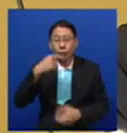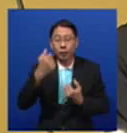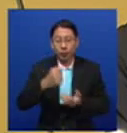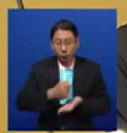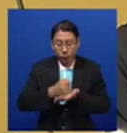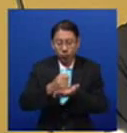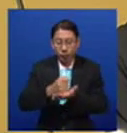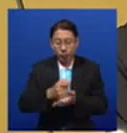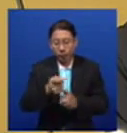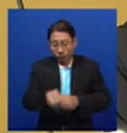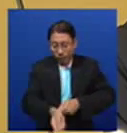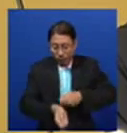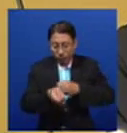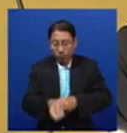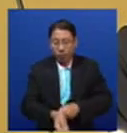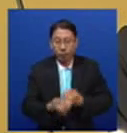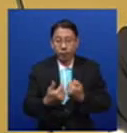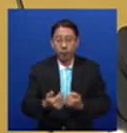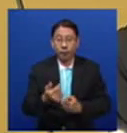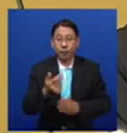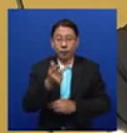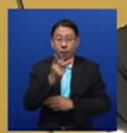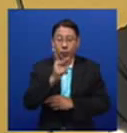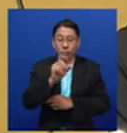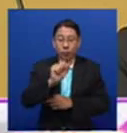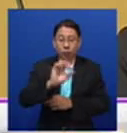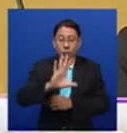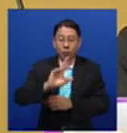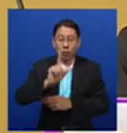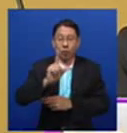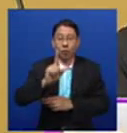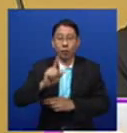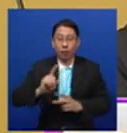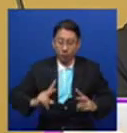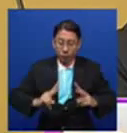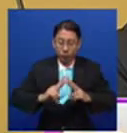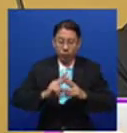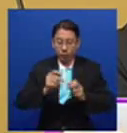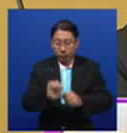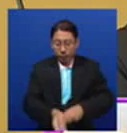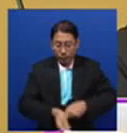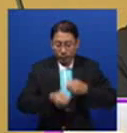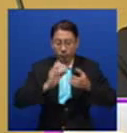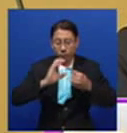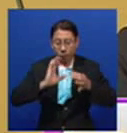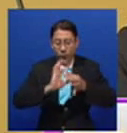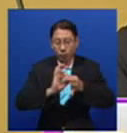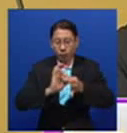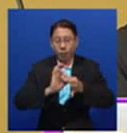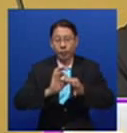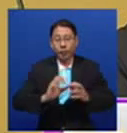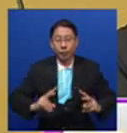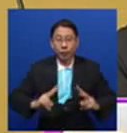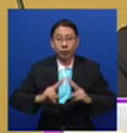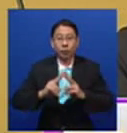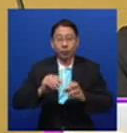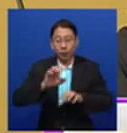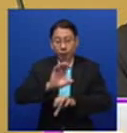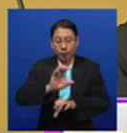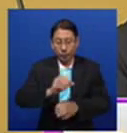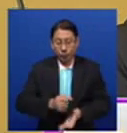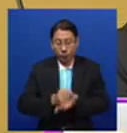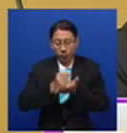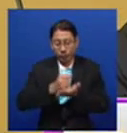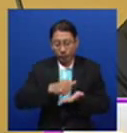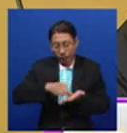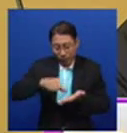ช่วยเหลือเกษตรกรโดยคสช.และกระทรวงเกษตรและสหกรณ์รวมถึงกระทรวงมหาดไทยนะคะที่จะต้องเข้าไปดูแลและช่วย